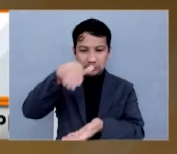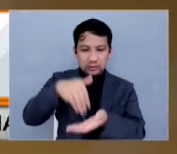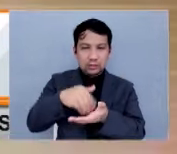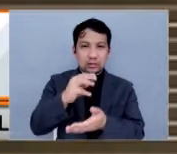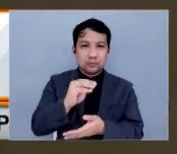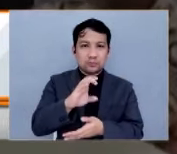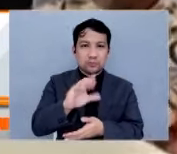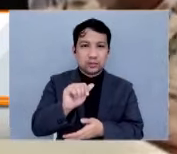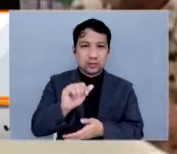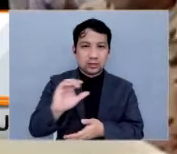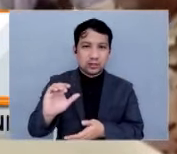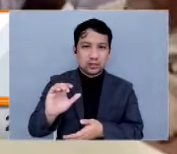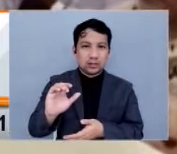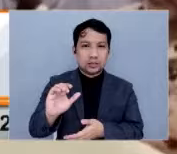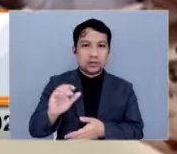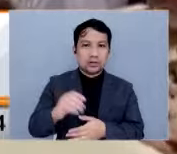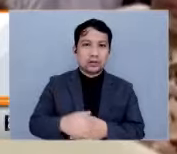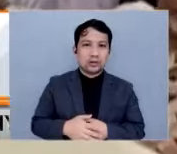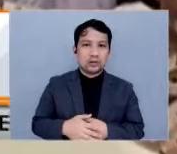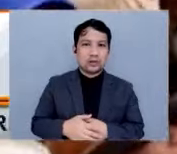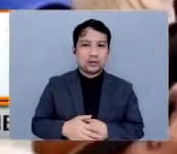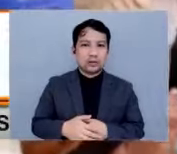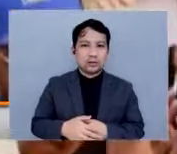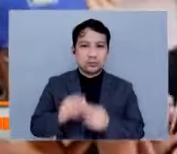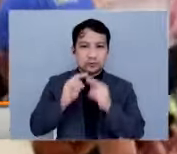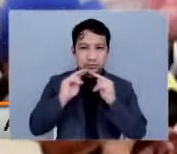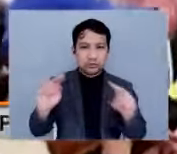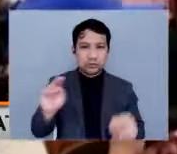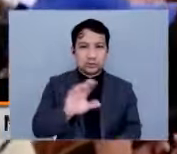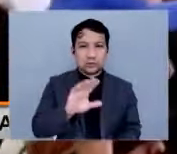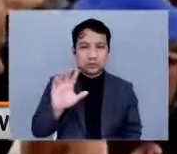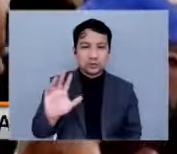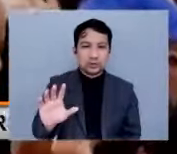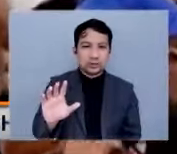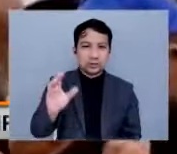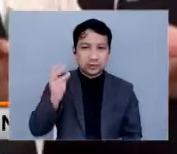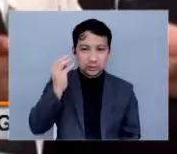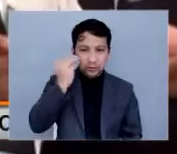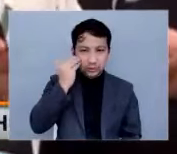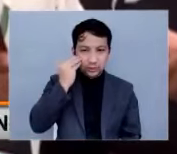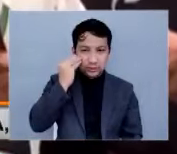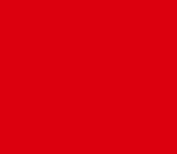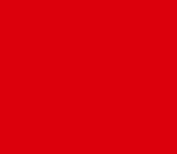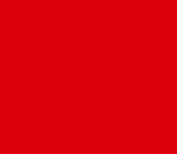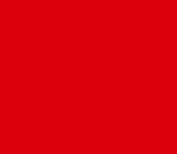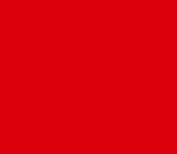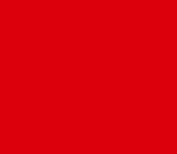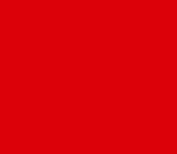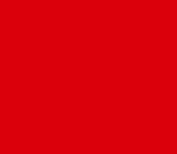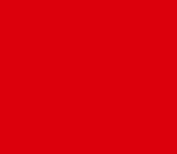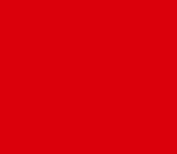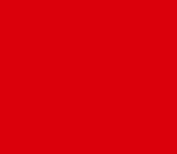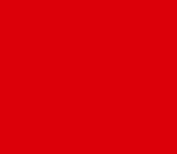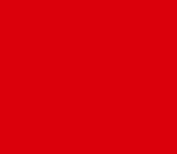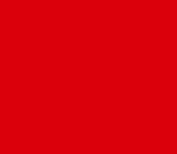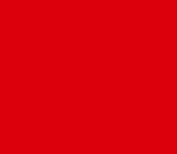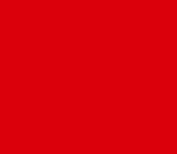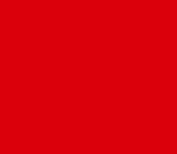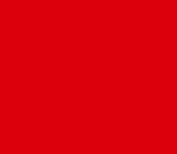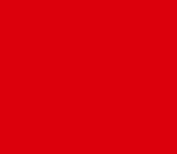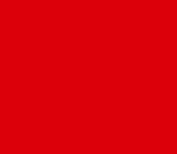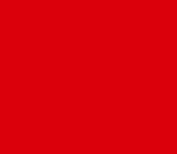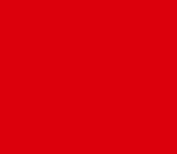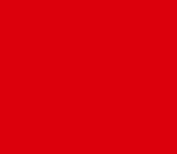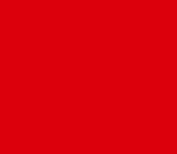Mosque. Nagbabalita mula sa frontline, Marian Enriquez, News 4. Mga kapatid, Cheryl Cosim